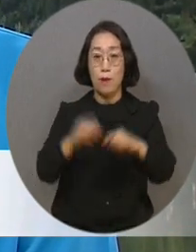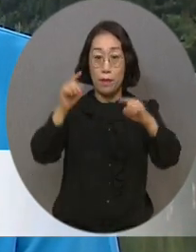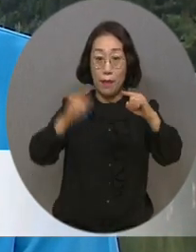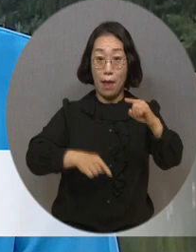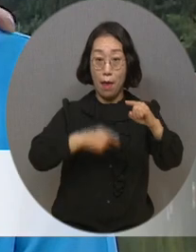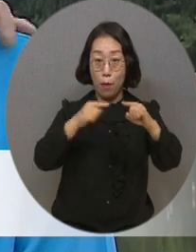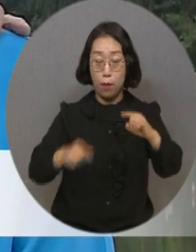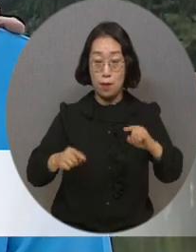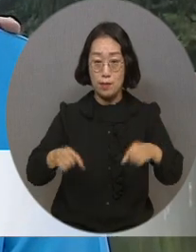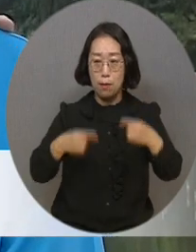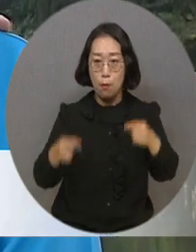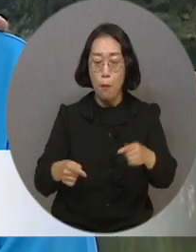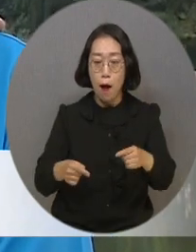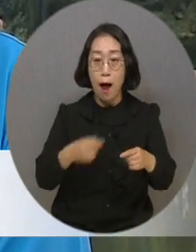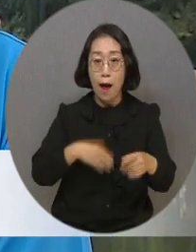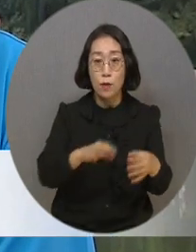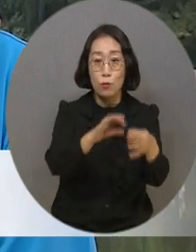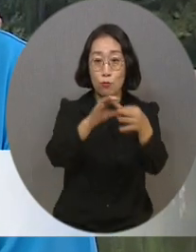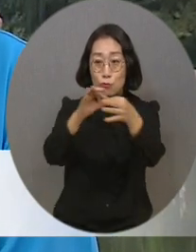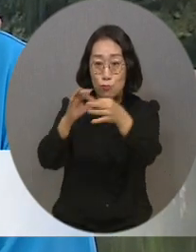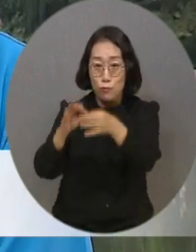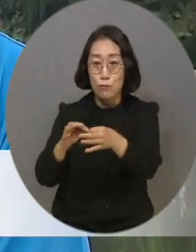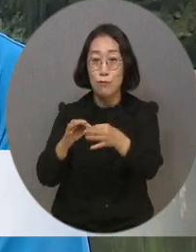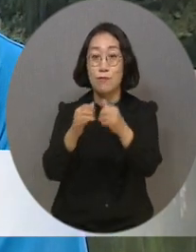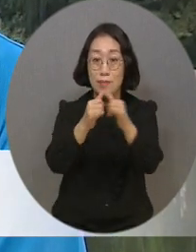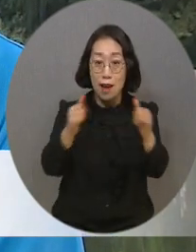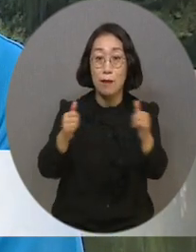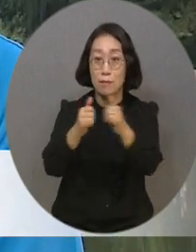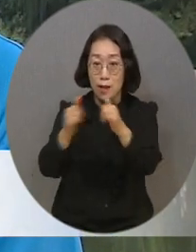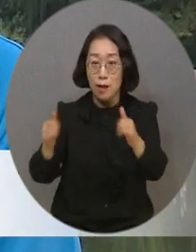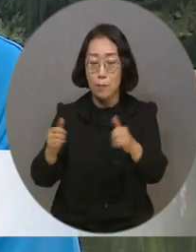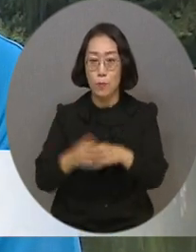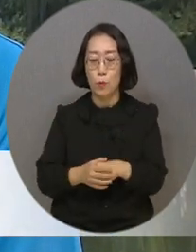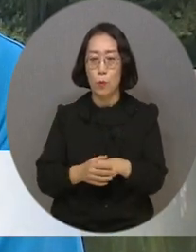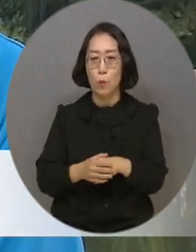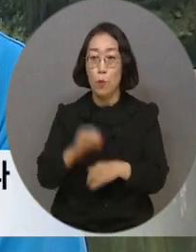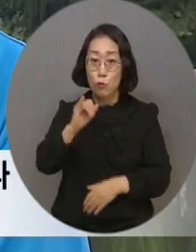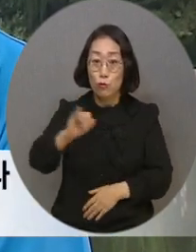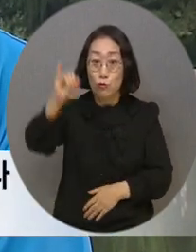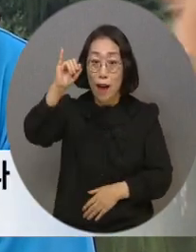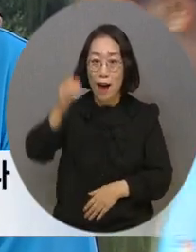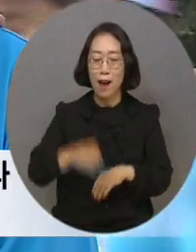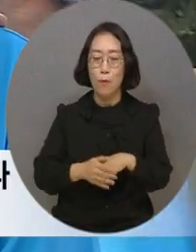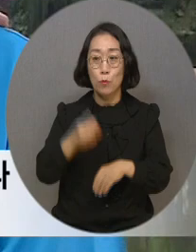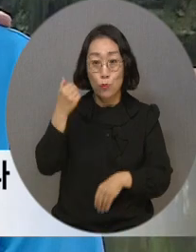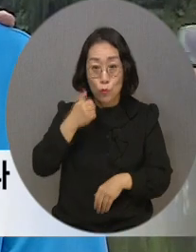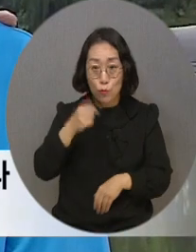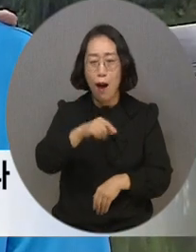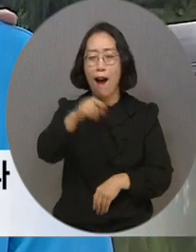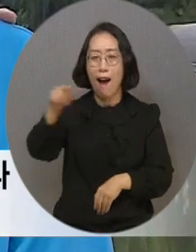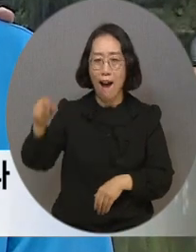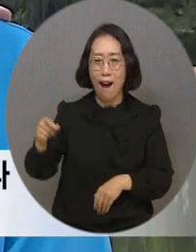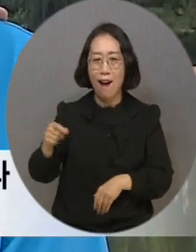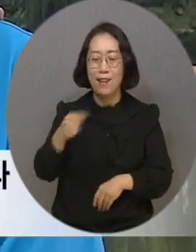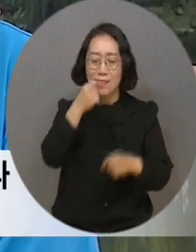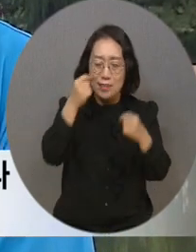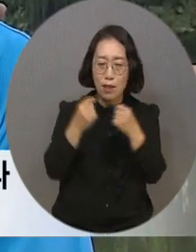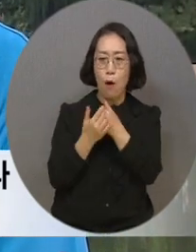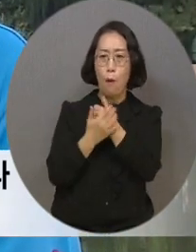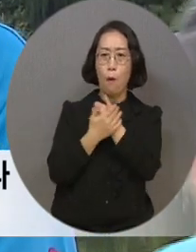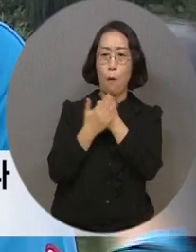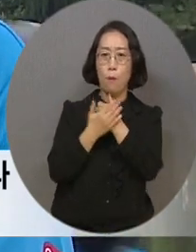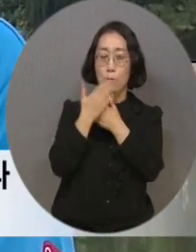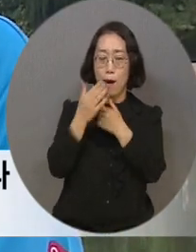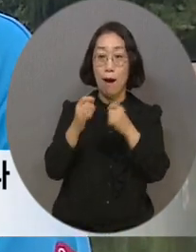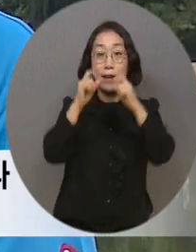주변에 이모, 삼촌들, 누나들, 형들, 이 사회가 그냥 나가도 되는구나라는 것을 조금 익혔으면 좋겠어요.